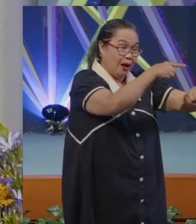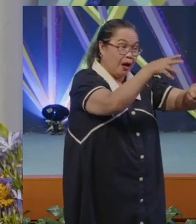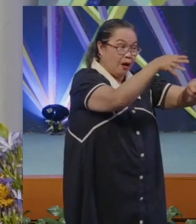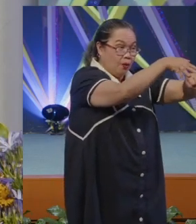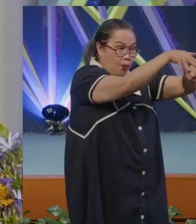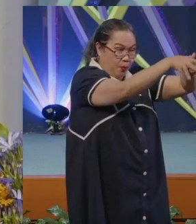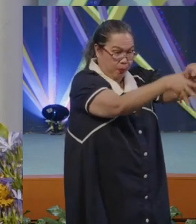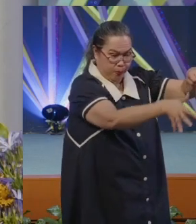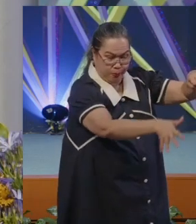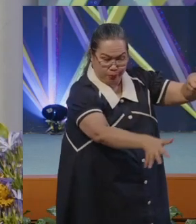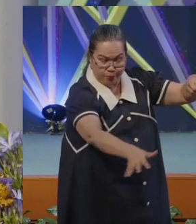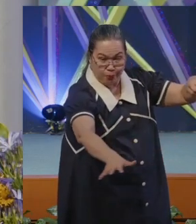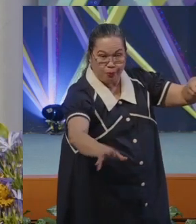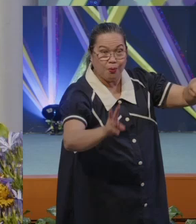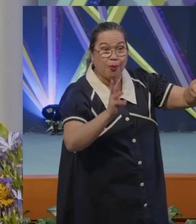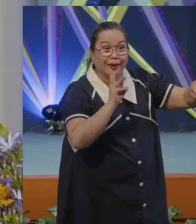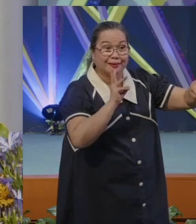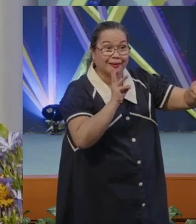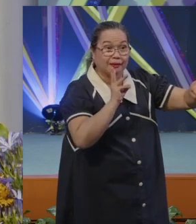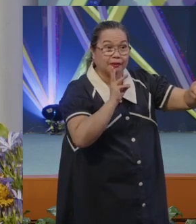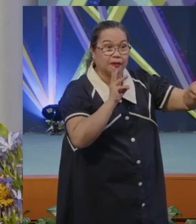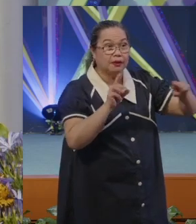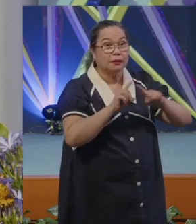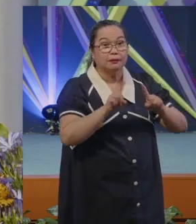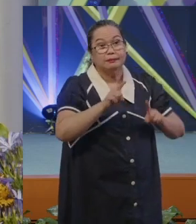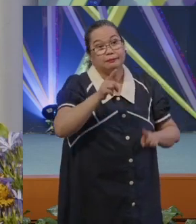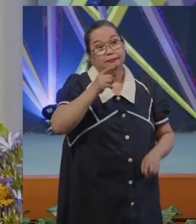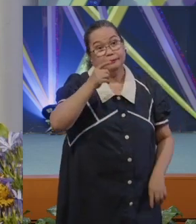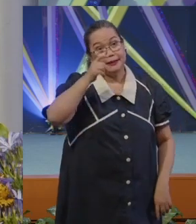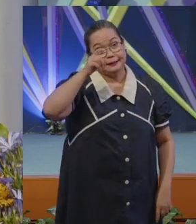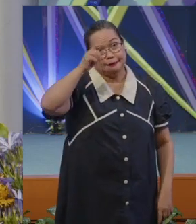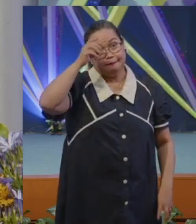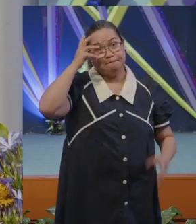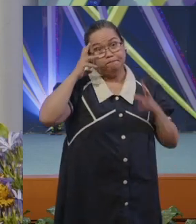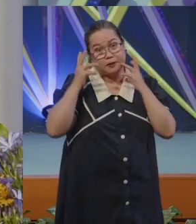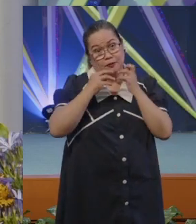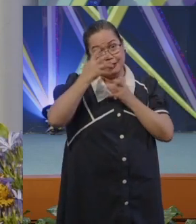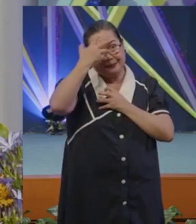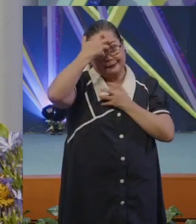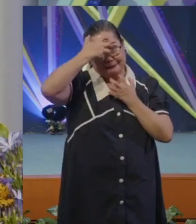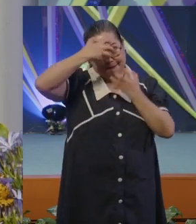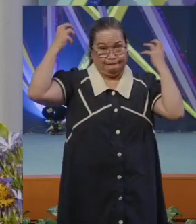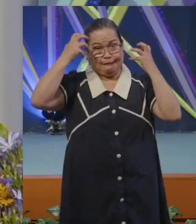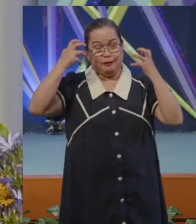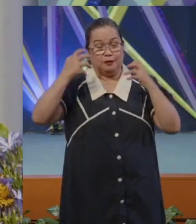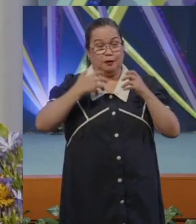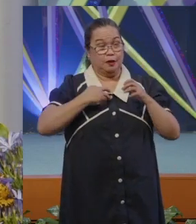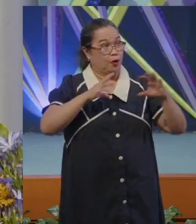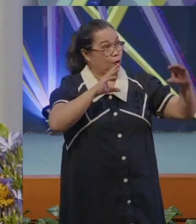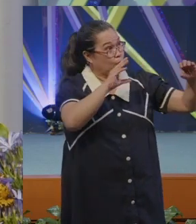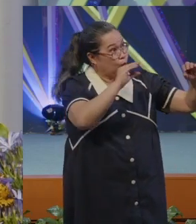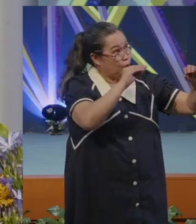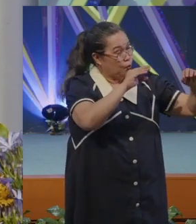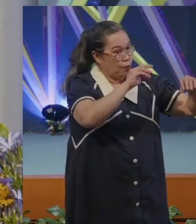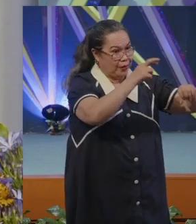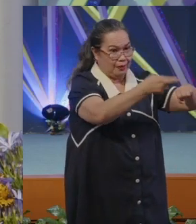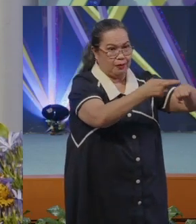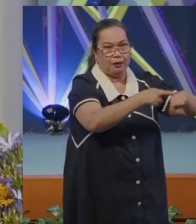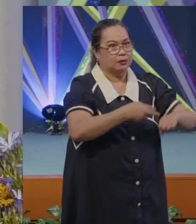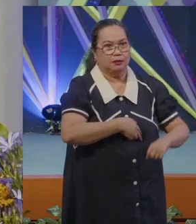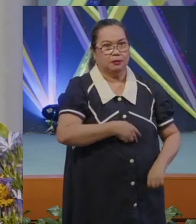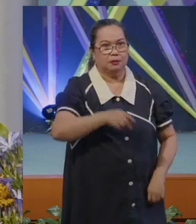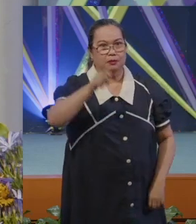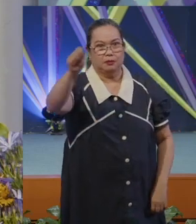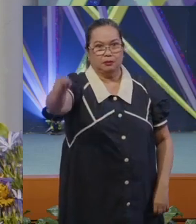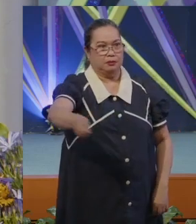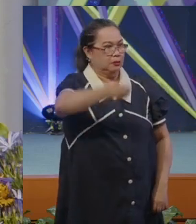magkakaroon ng isang bukal ng tubig. Sa init ng ulo niya, imbis na kinausap niya lang yung bato, pinalo